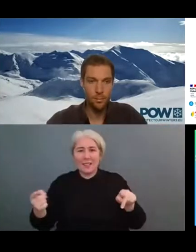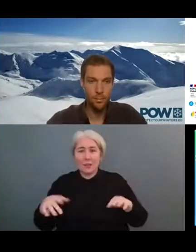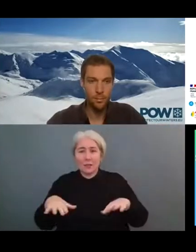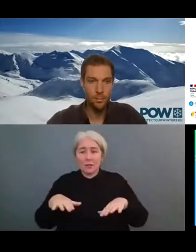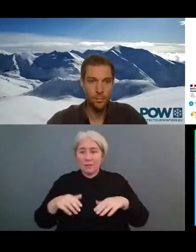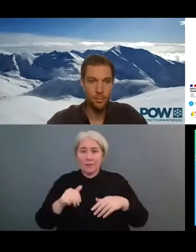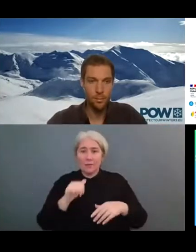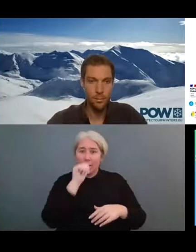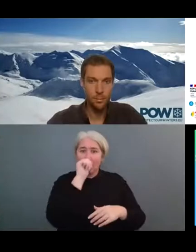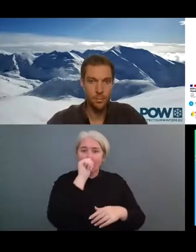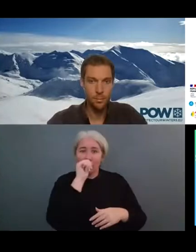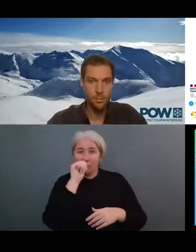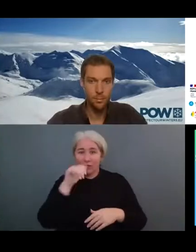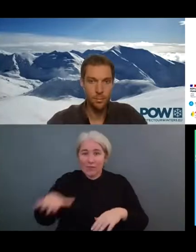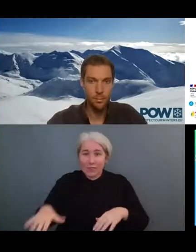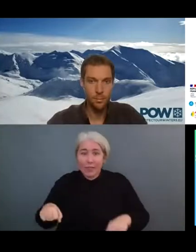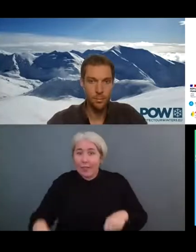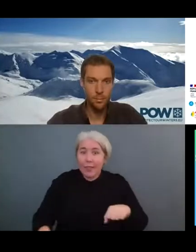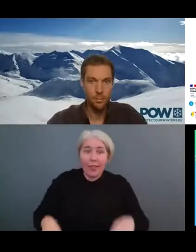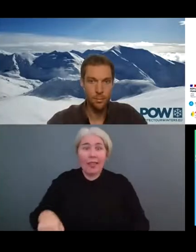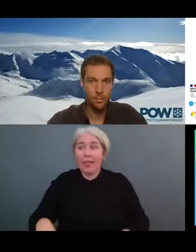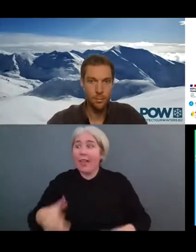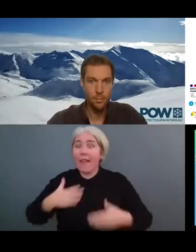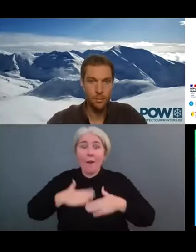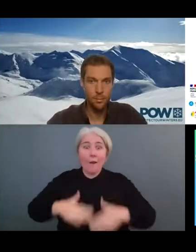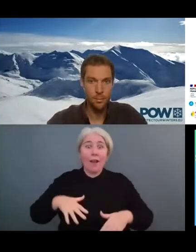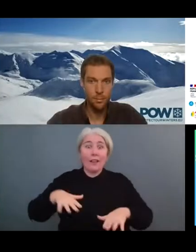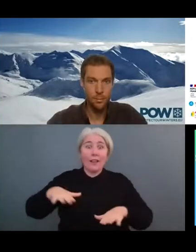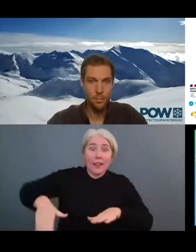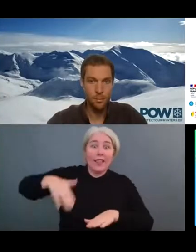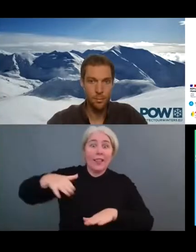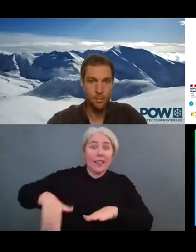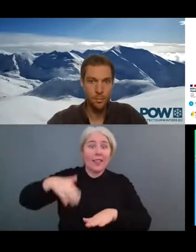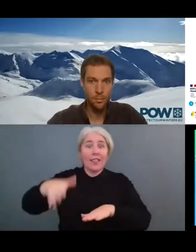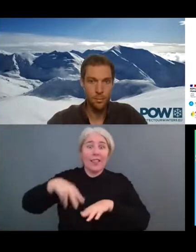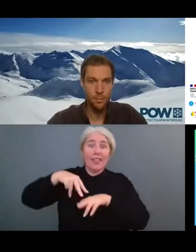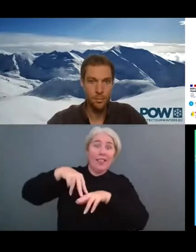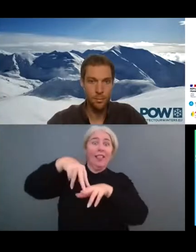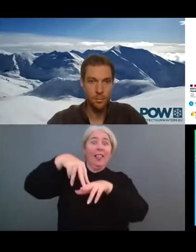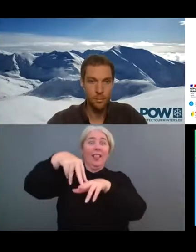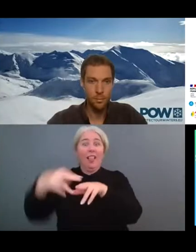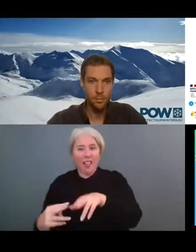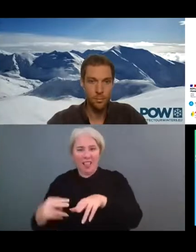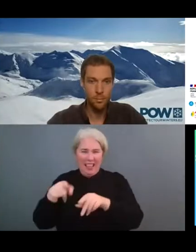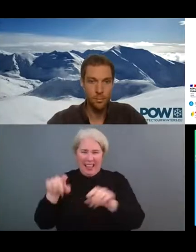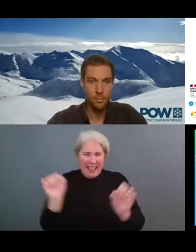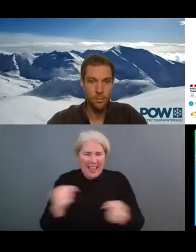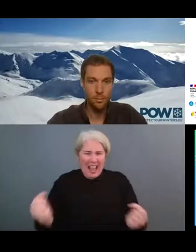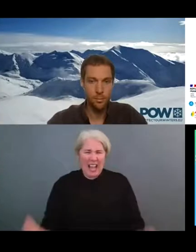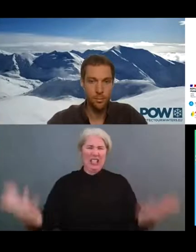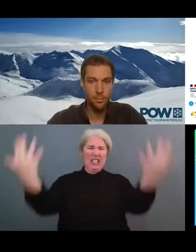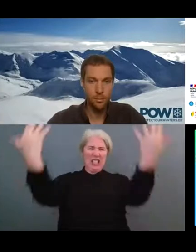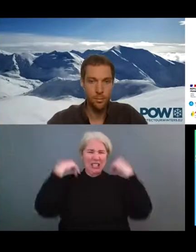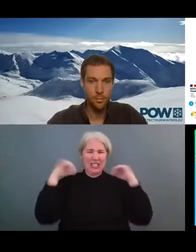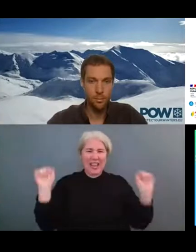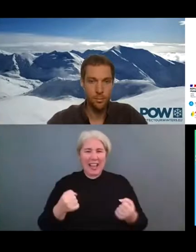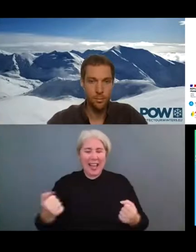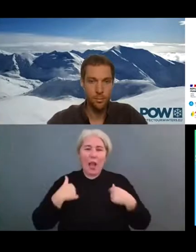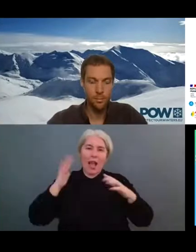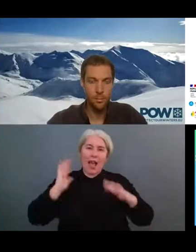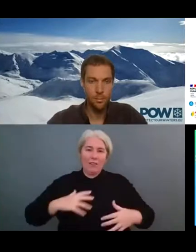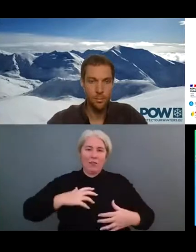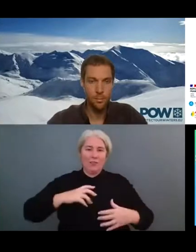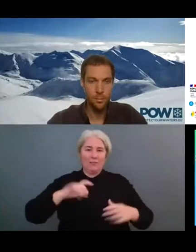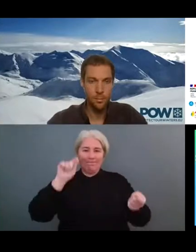lequel on est. Donc, comment s'adapter aussi? Il y a aussi notre façon de s'adapter à terre face au